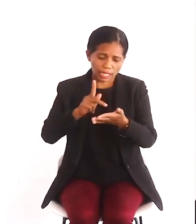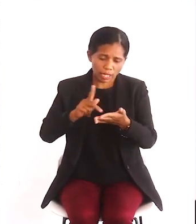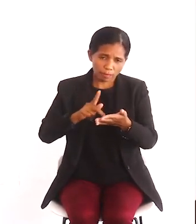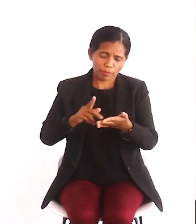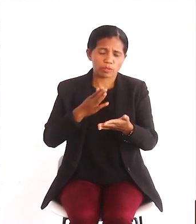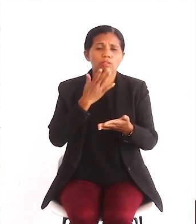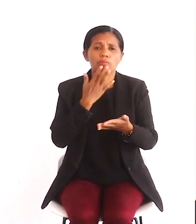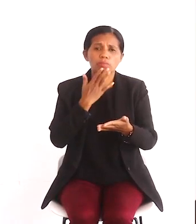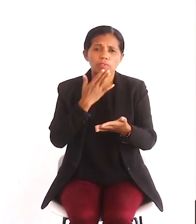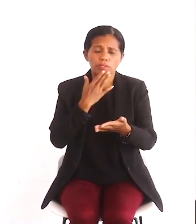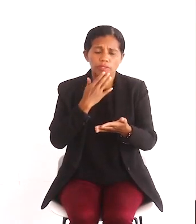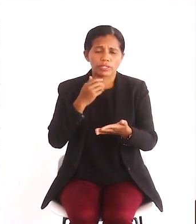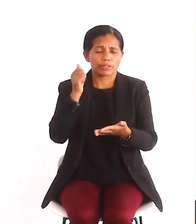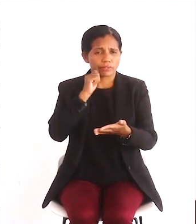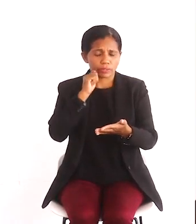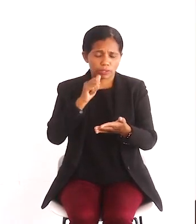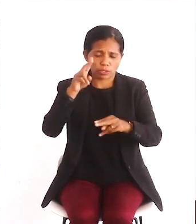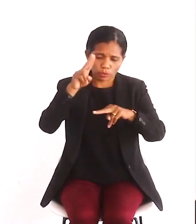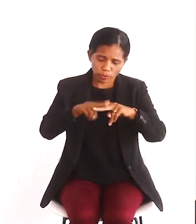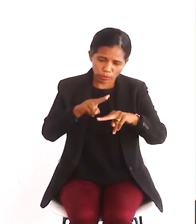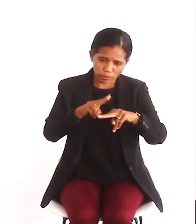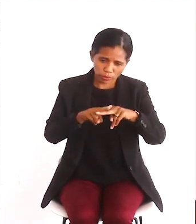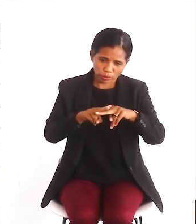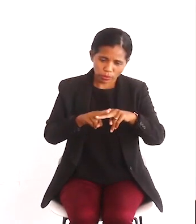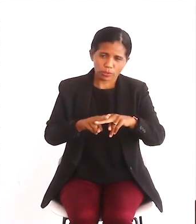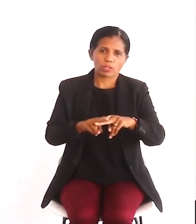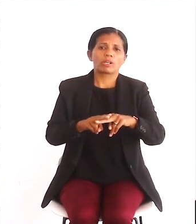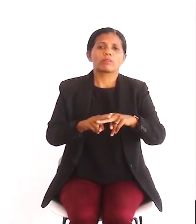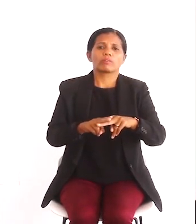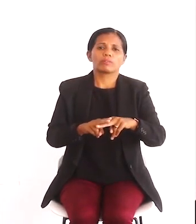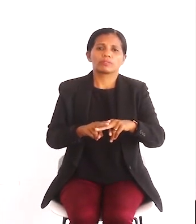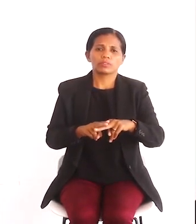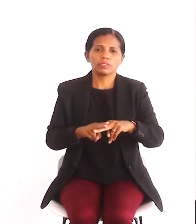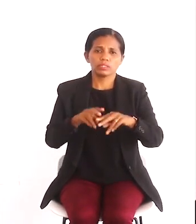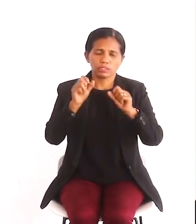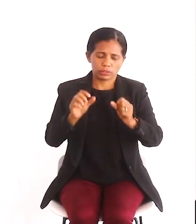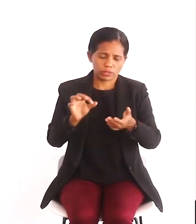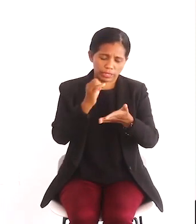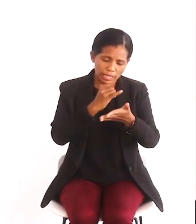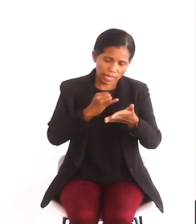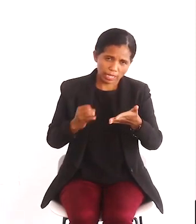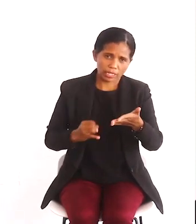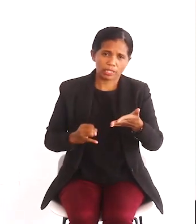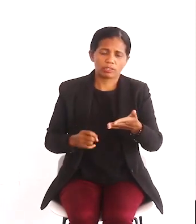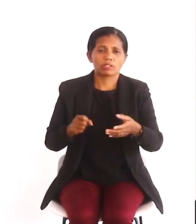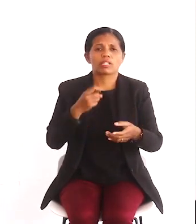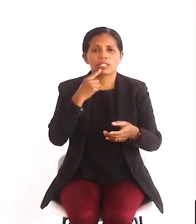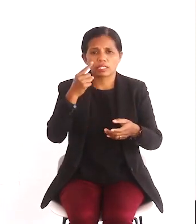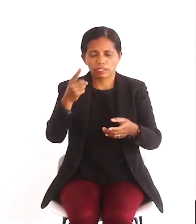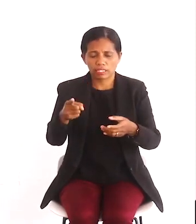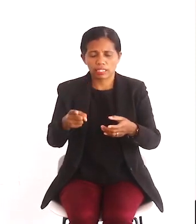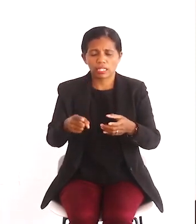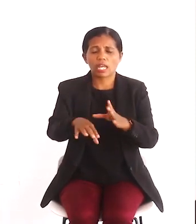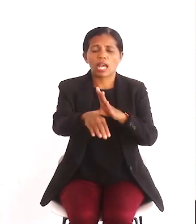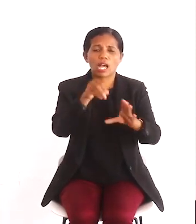balu. Zulia tur ia sementi leteng no sadere nia kotuk ba Titu. Titu duru nia bin no haruka nia bin sai husi nia